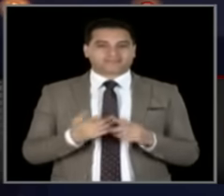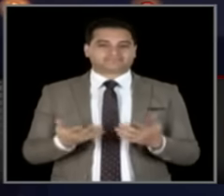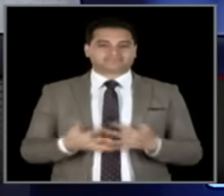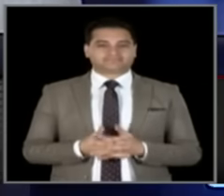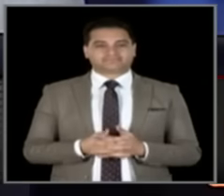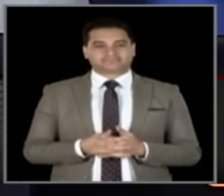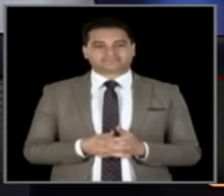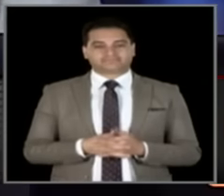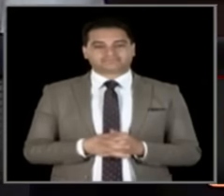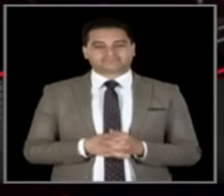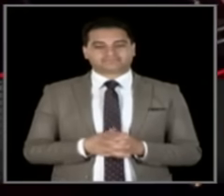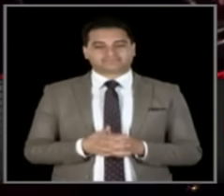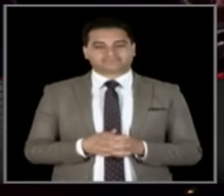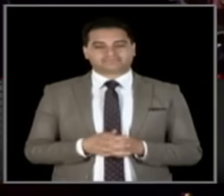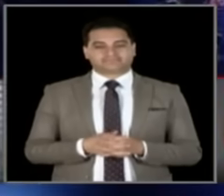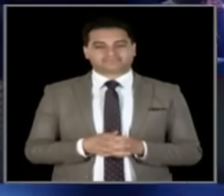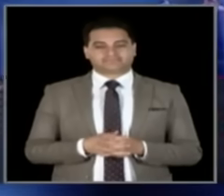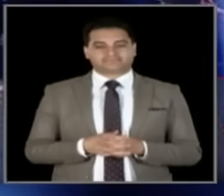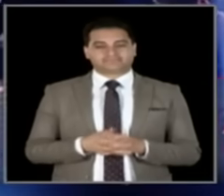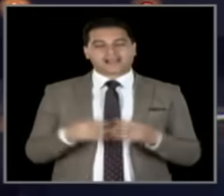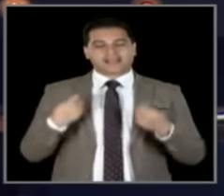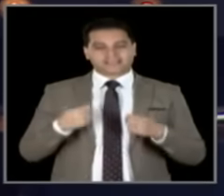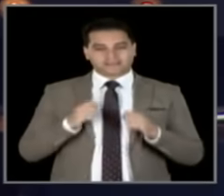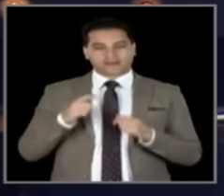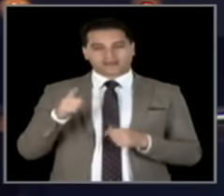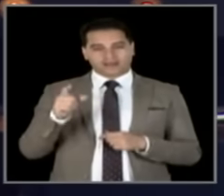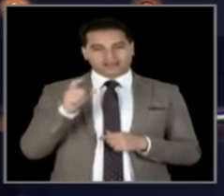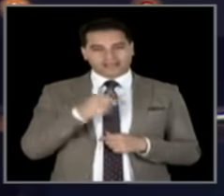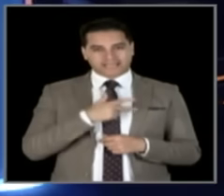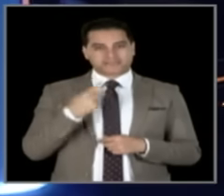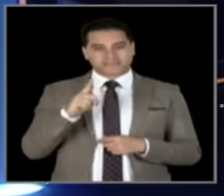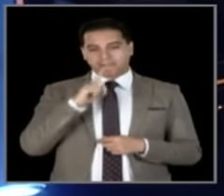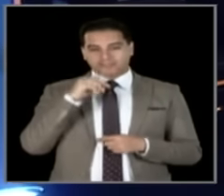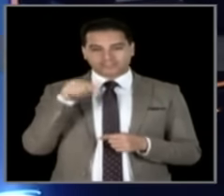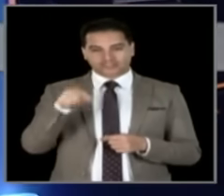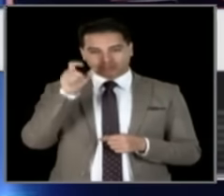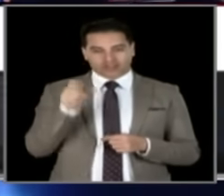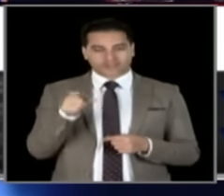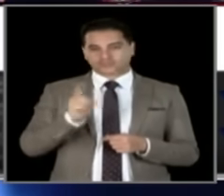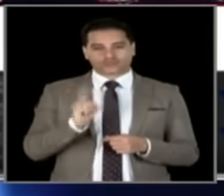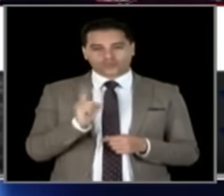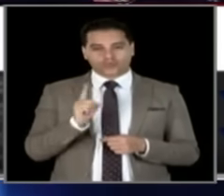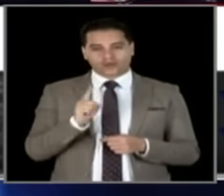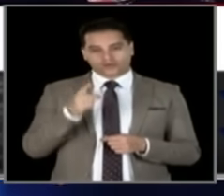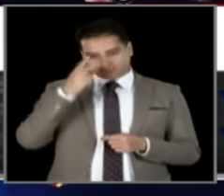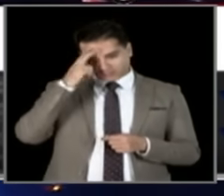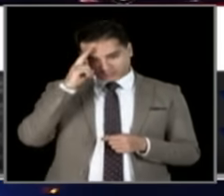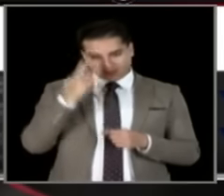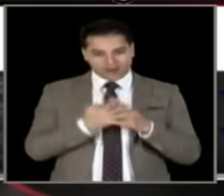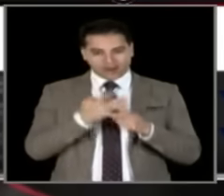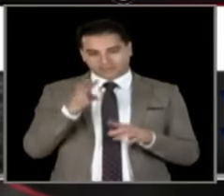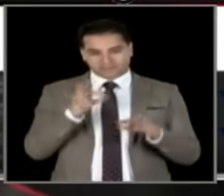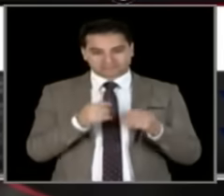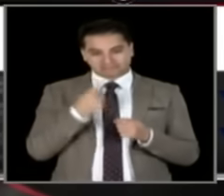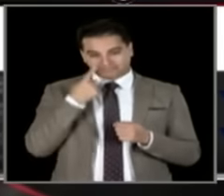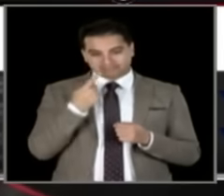إجابة خاطئة. هو فعلا إسباني بس إجابة خاطئة. 4 اختيارات بزائد 10 وناقص